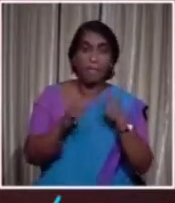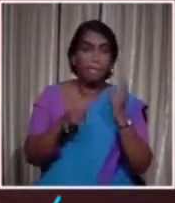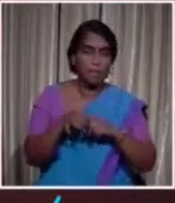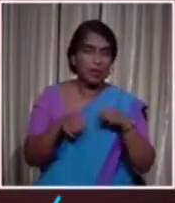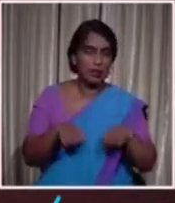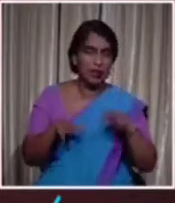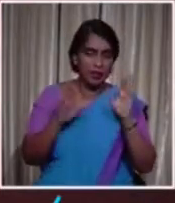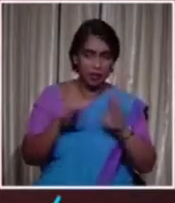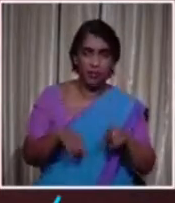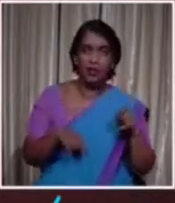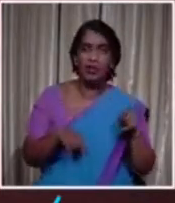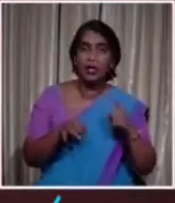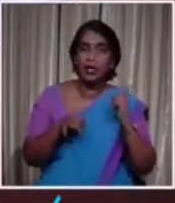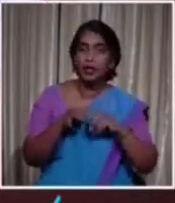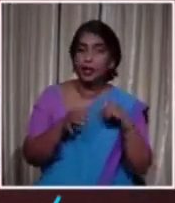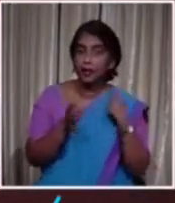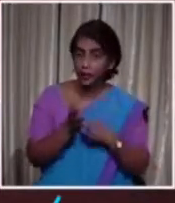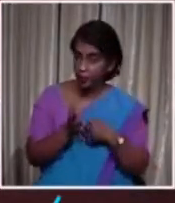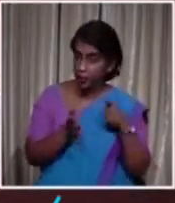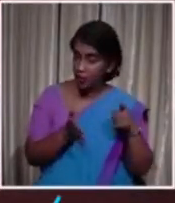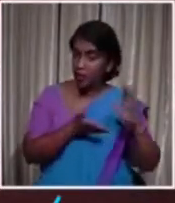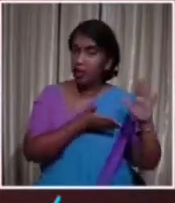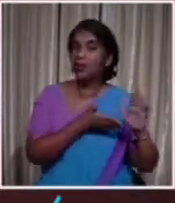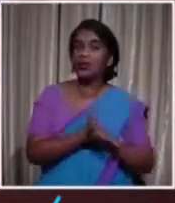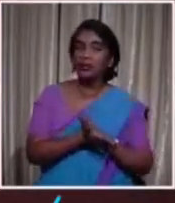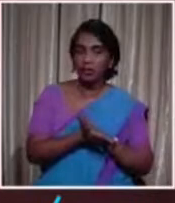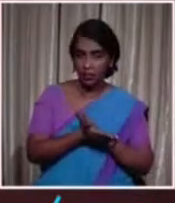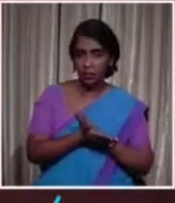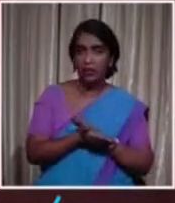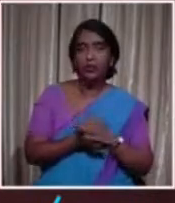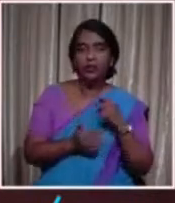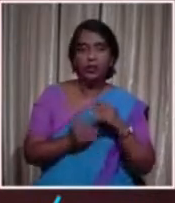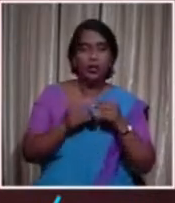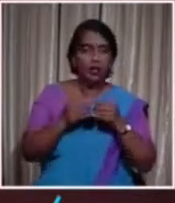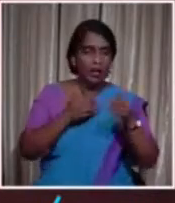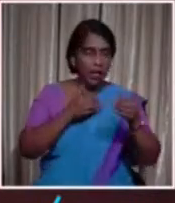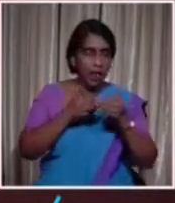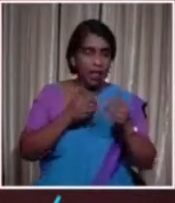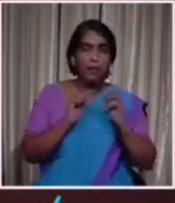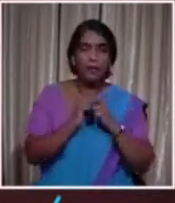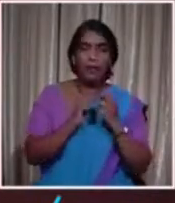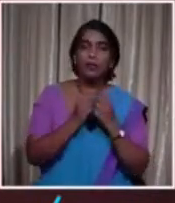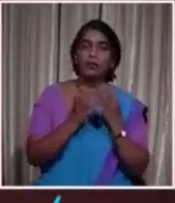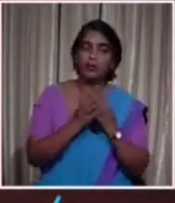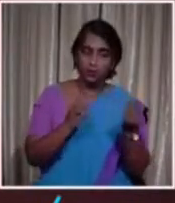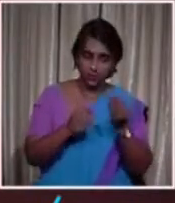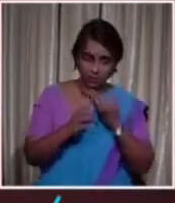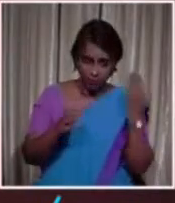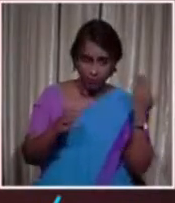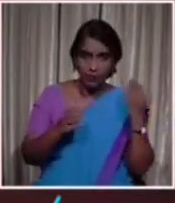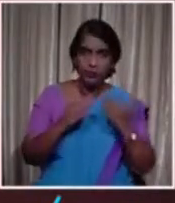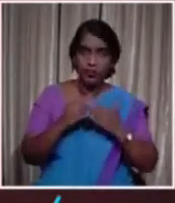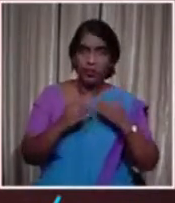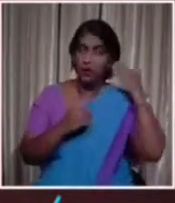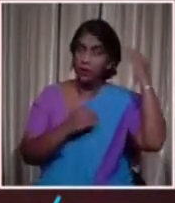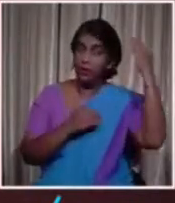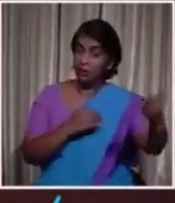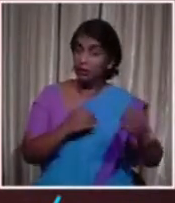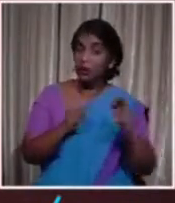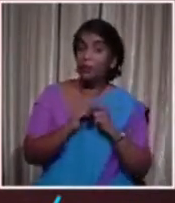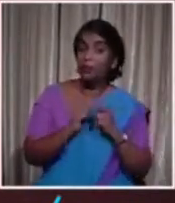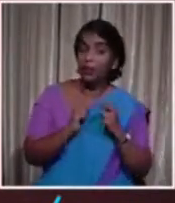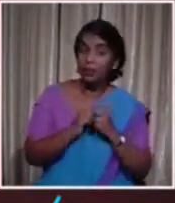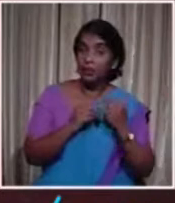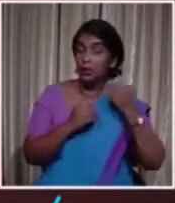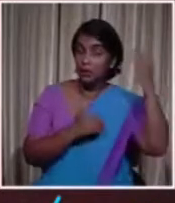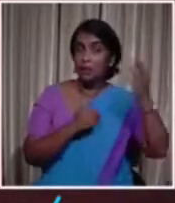තියෙනවා. QR කෝඩ් එක තුලින් කෙටි කාලීන විසඳුමක් දාත්තා. දීර්ඝ කාලීන විසඳුම මොකක්ද?